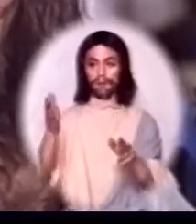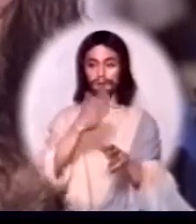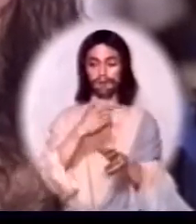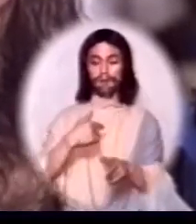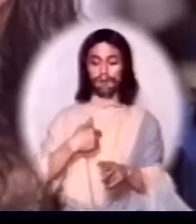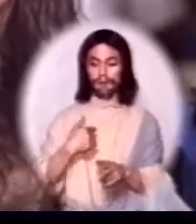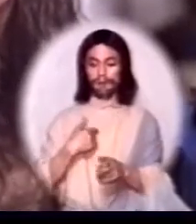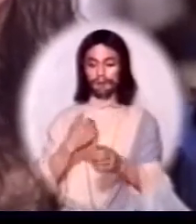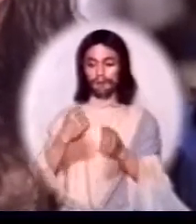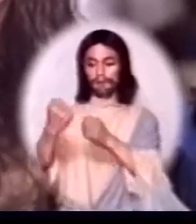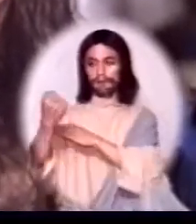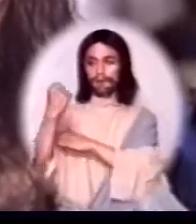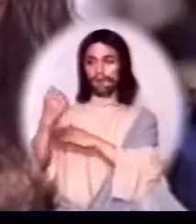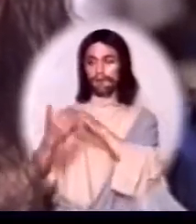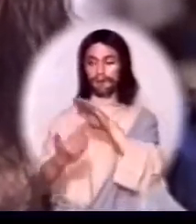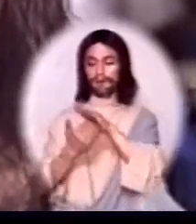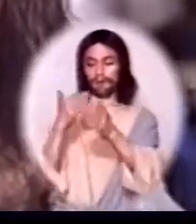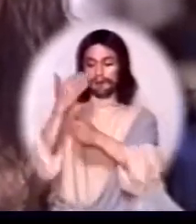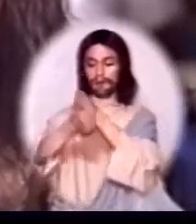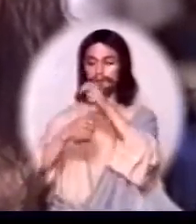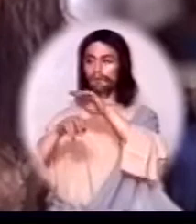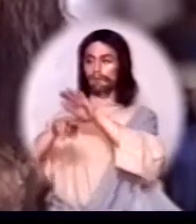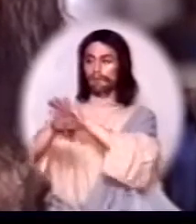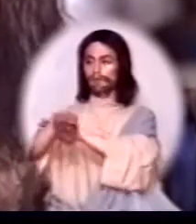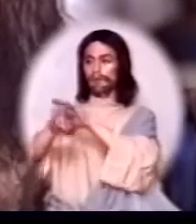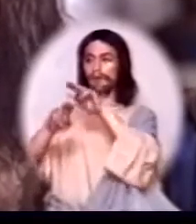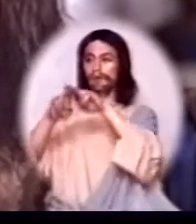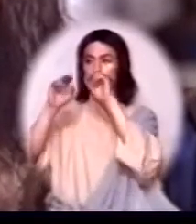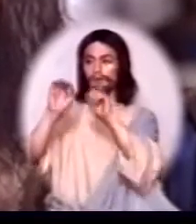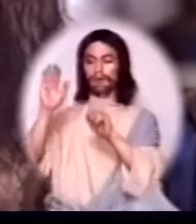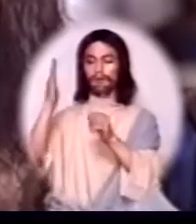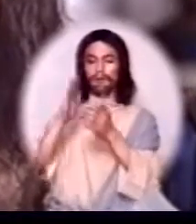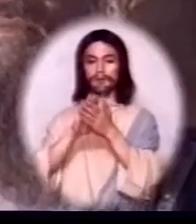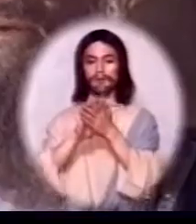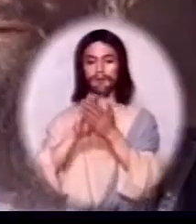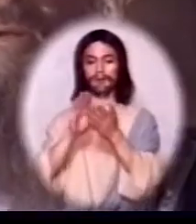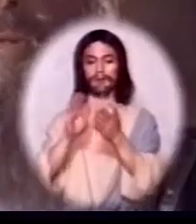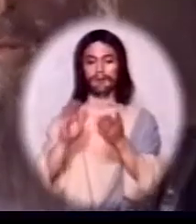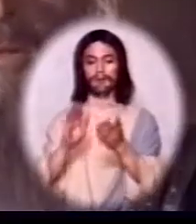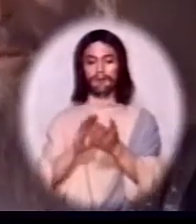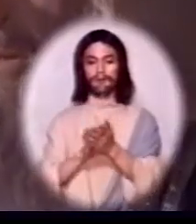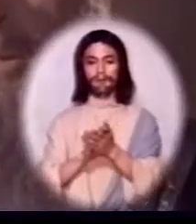그러나 이제부터 인자가 전능하신 하나님의 오른편에 앉게 될 것이니라.